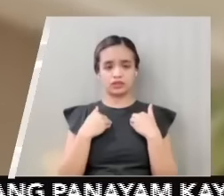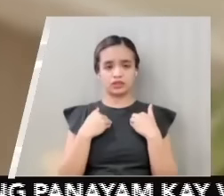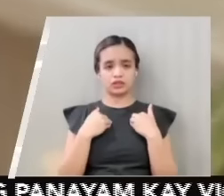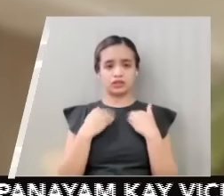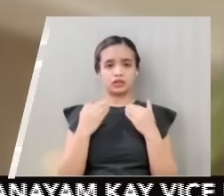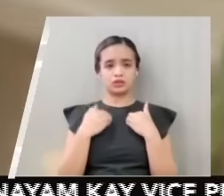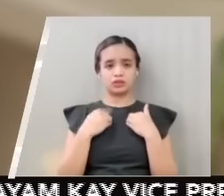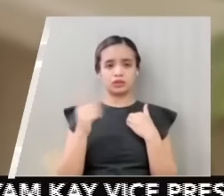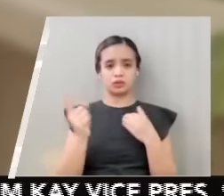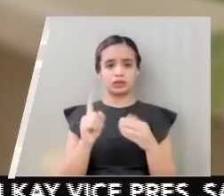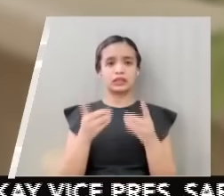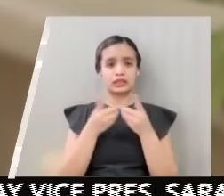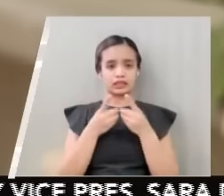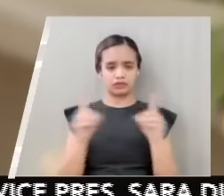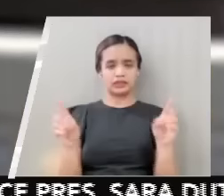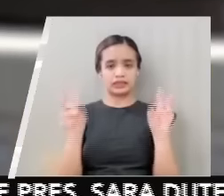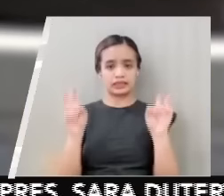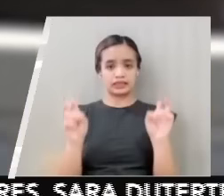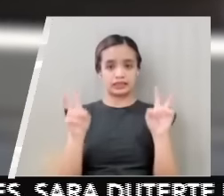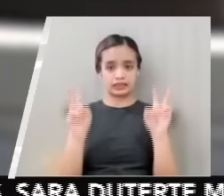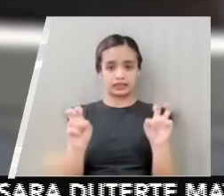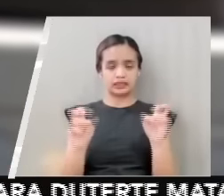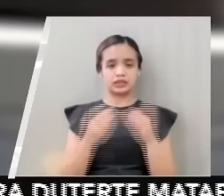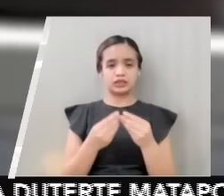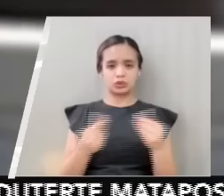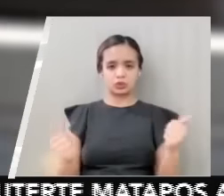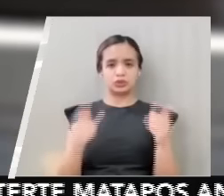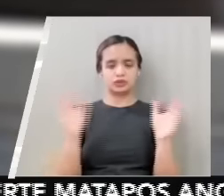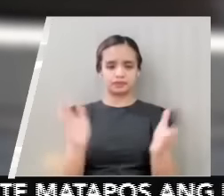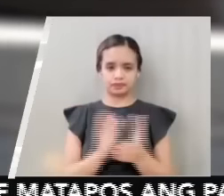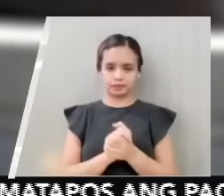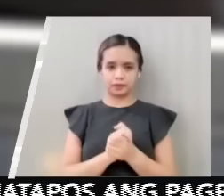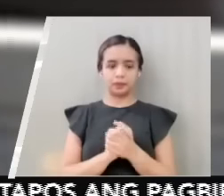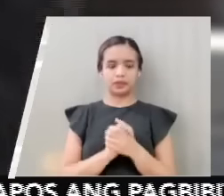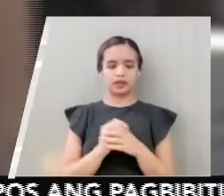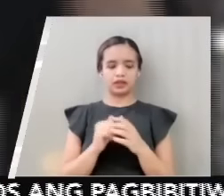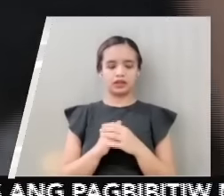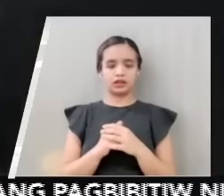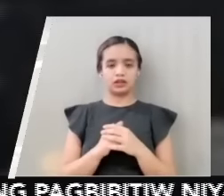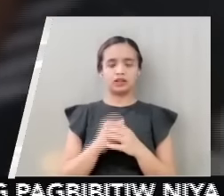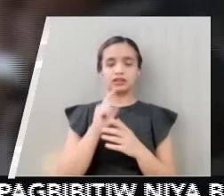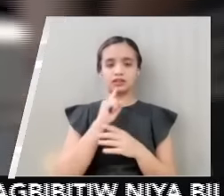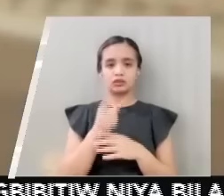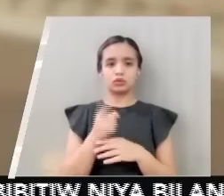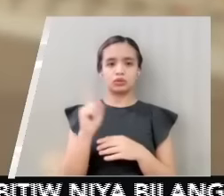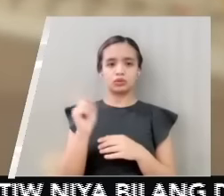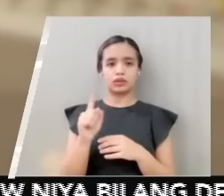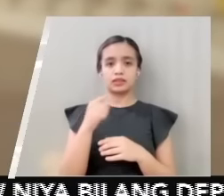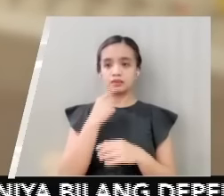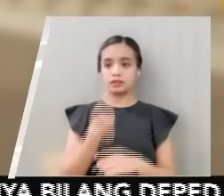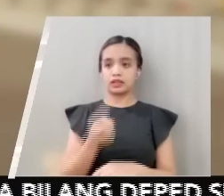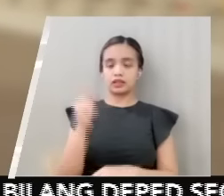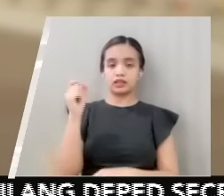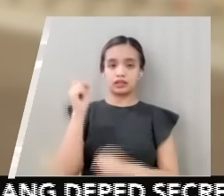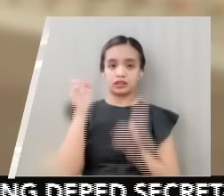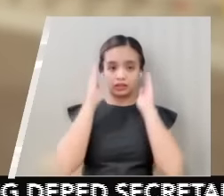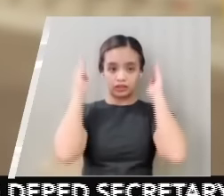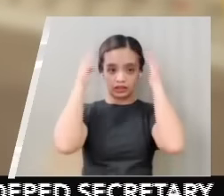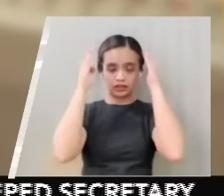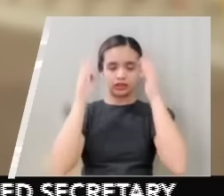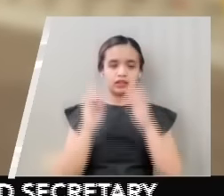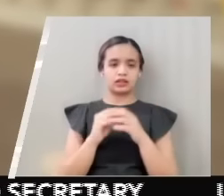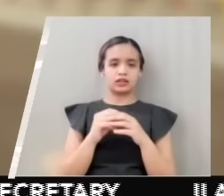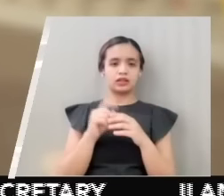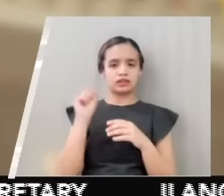divorce na tinatawag na dissolution of marriage. At ang Santo Papa mismo nagsabi na ang clergy should